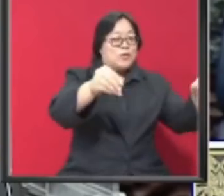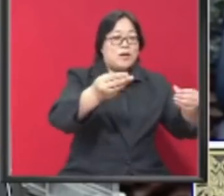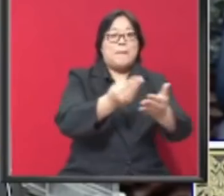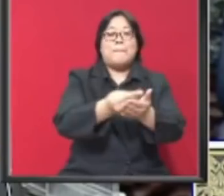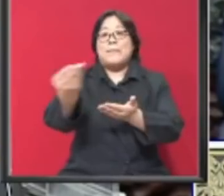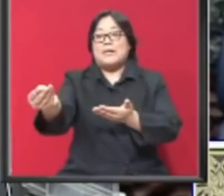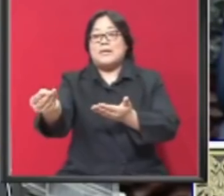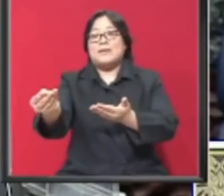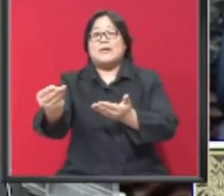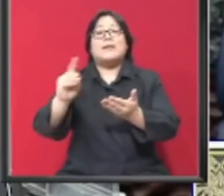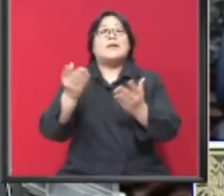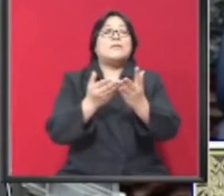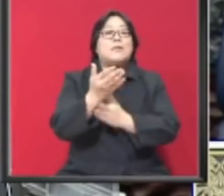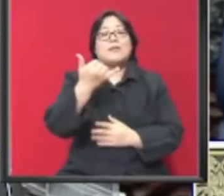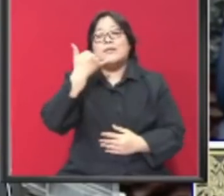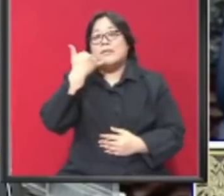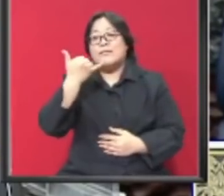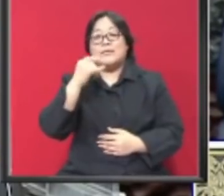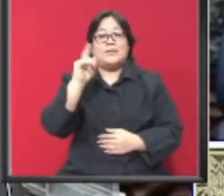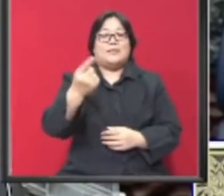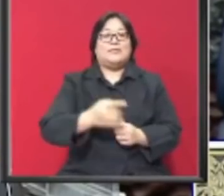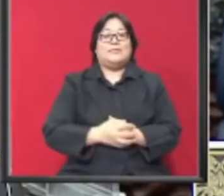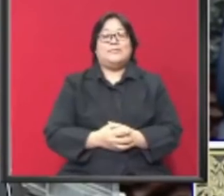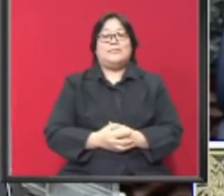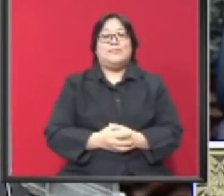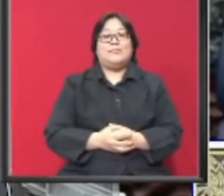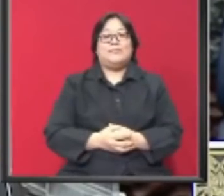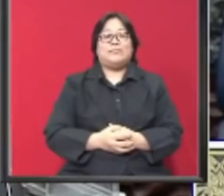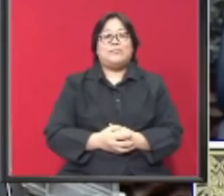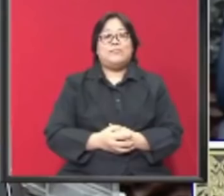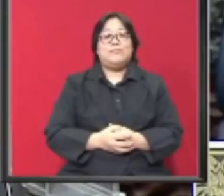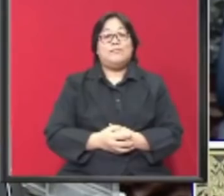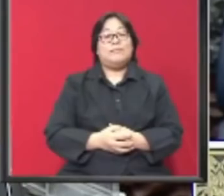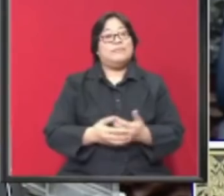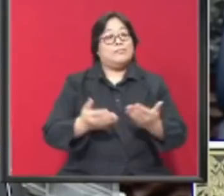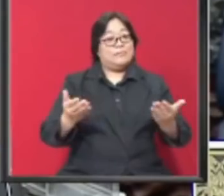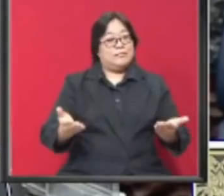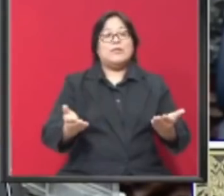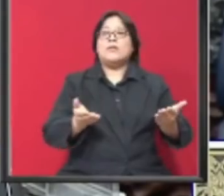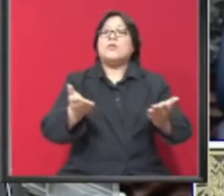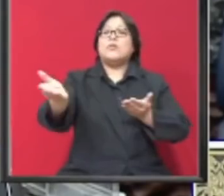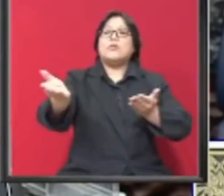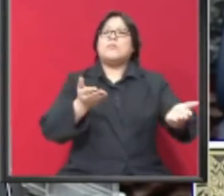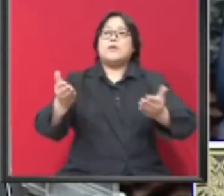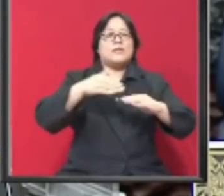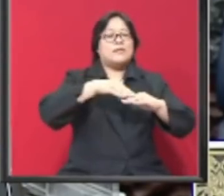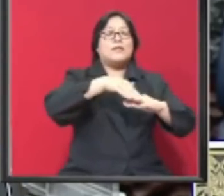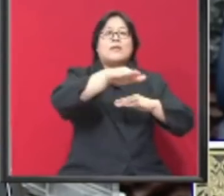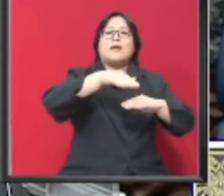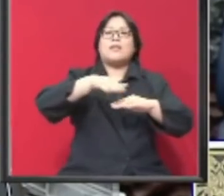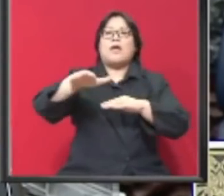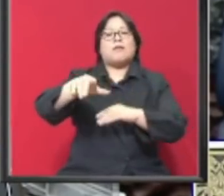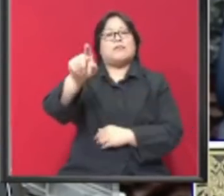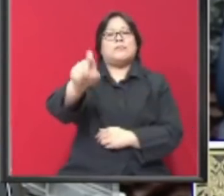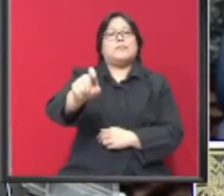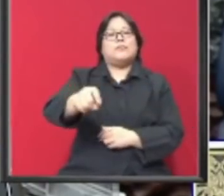dilakukan melalui telepon saja you to ini kemudahan menghantar